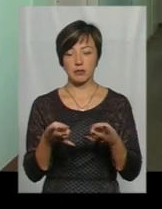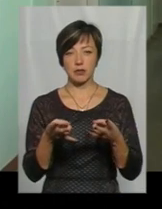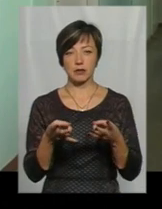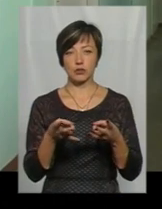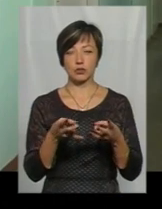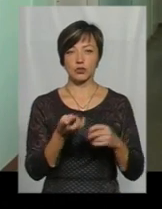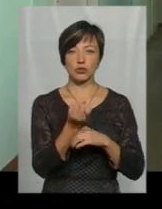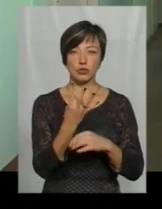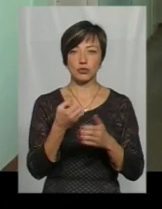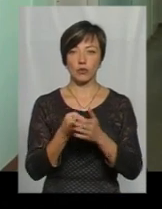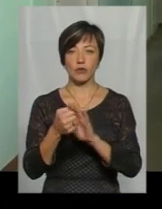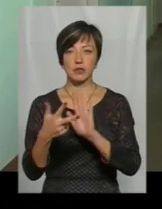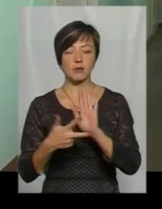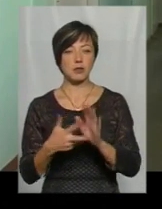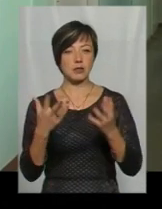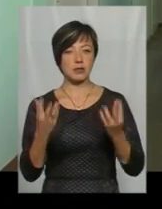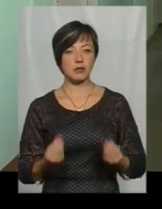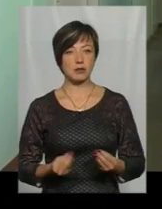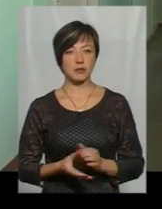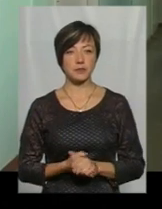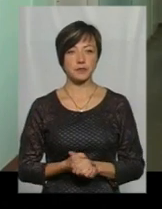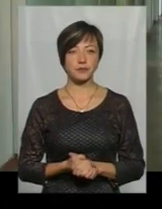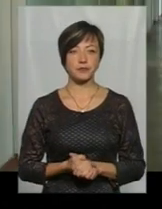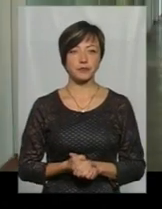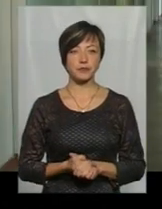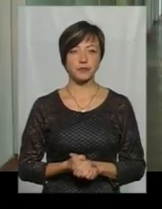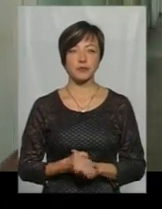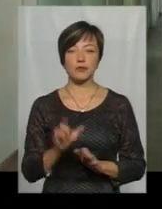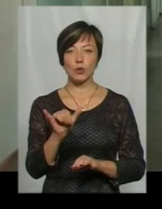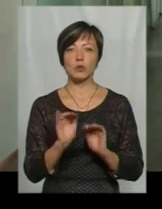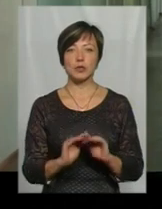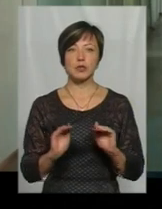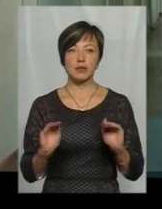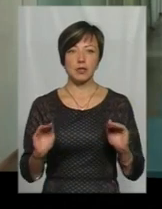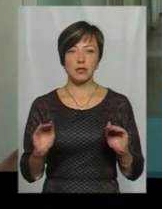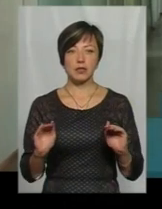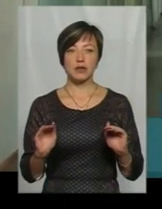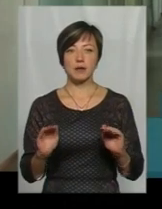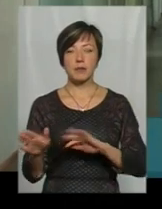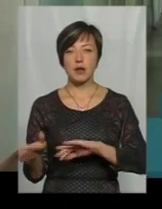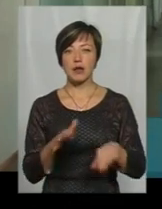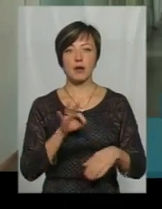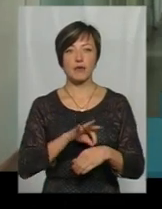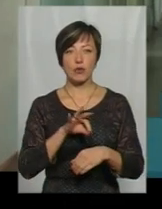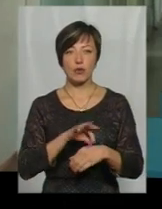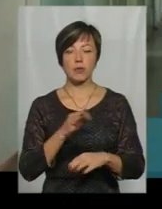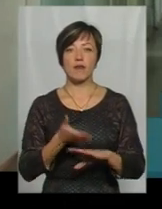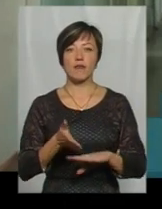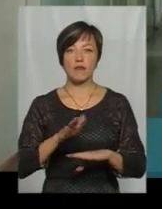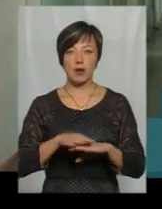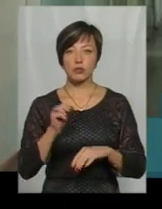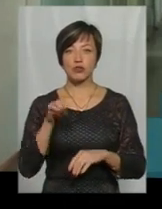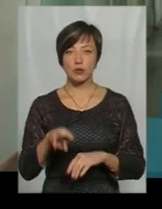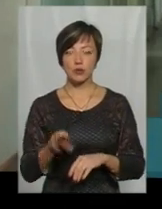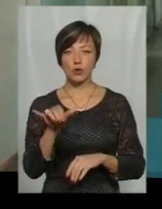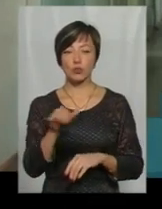від 14 до 18 днів лікування. У дітей перебіг хвороби важчий, ніж